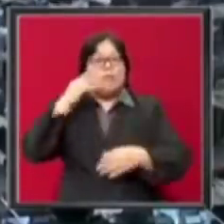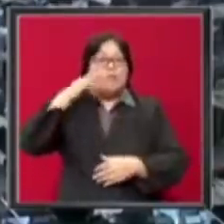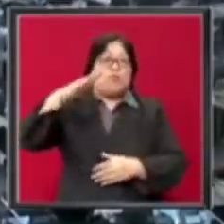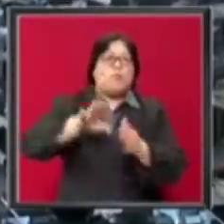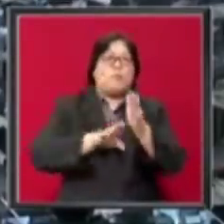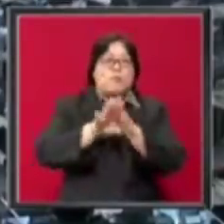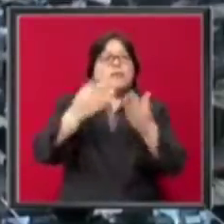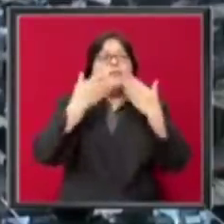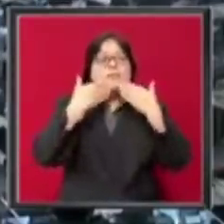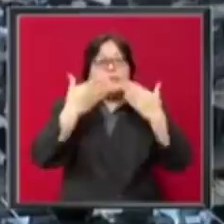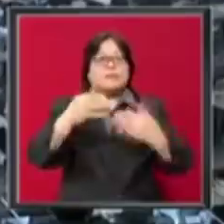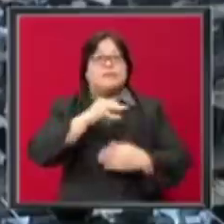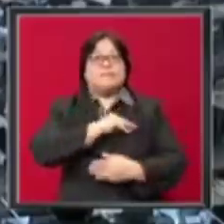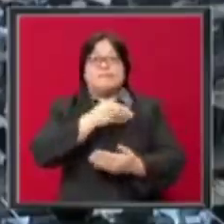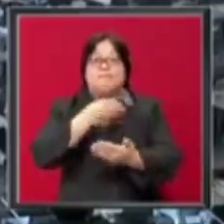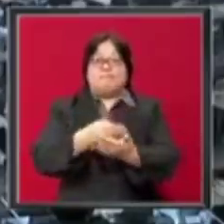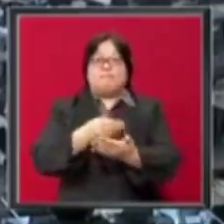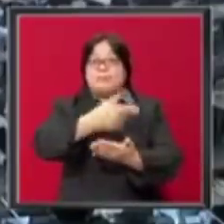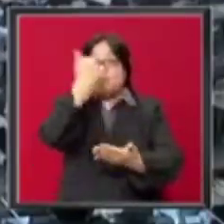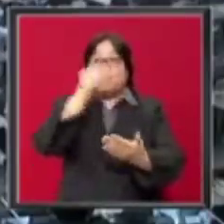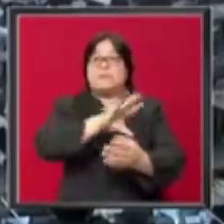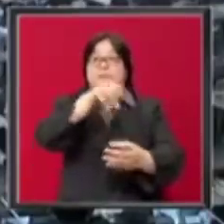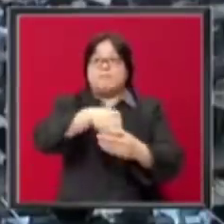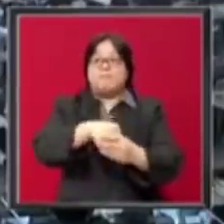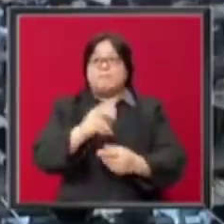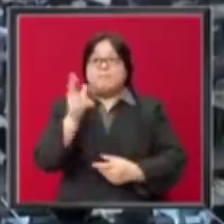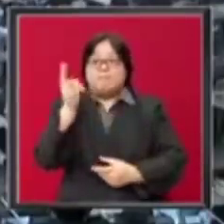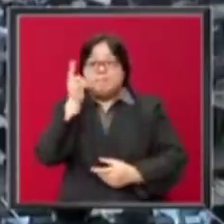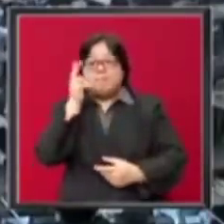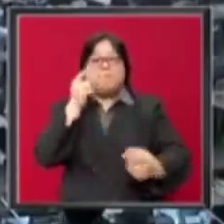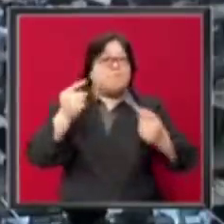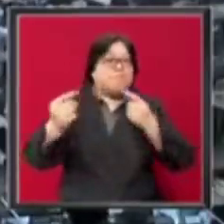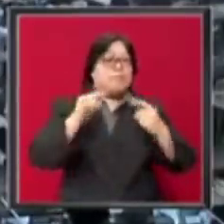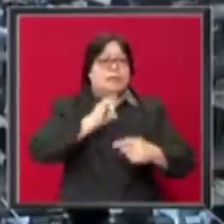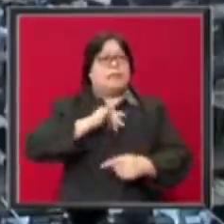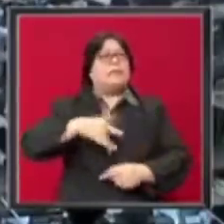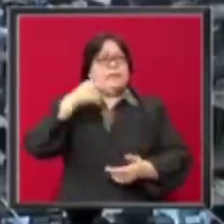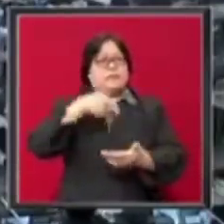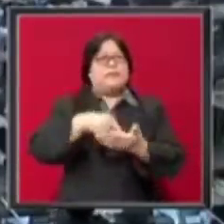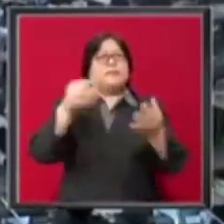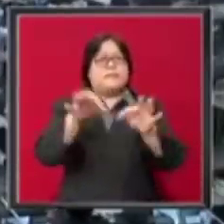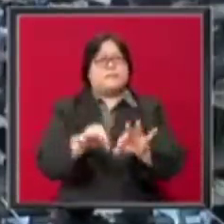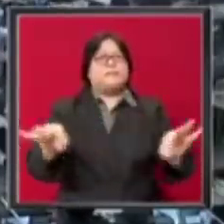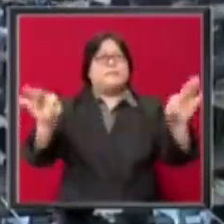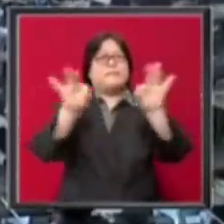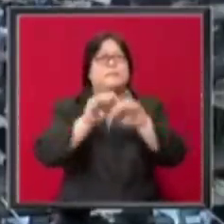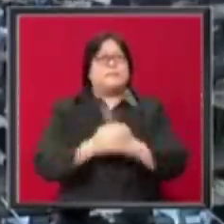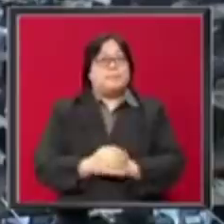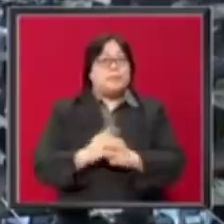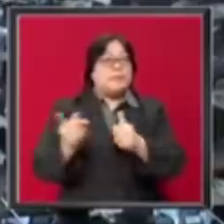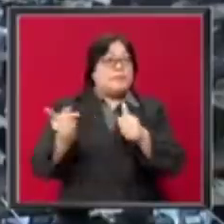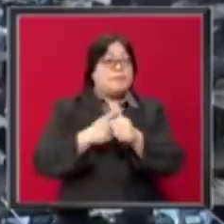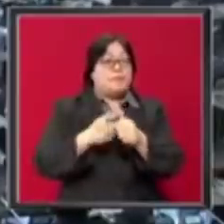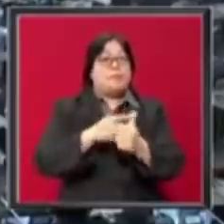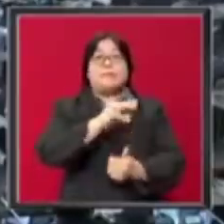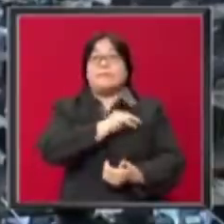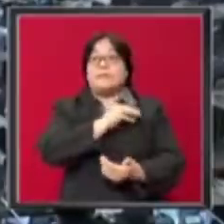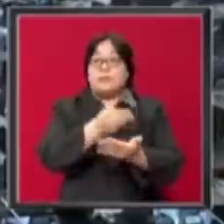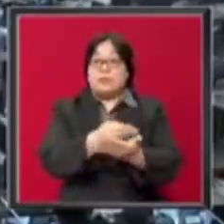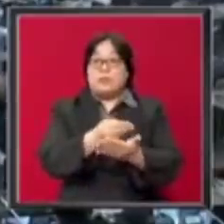terima kasih Menteri Kewangan kerana turut hadir mendengar perbahasan dan saya kira ini penting. Pertama, Menteri